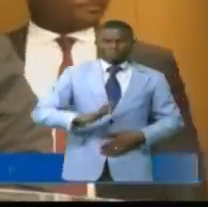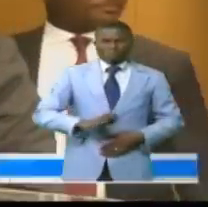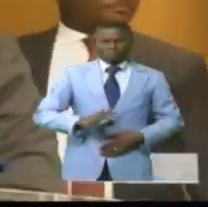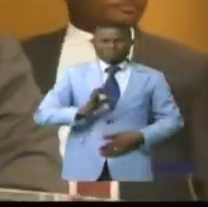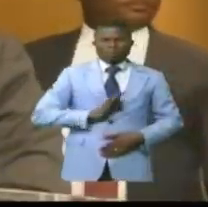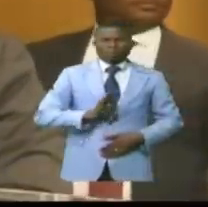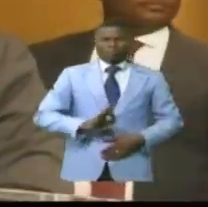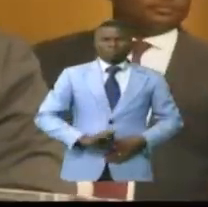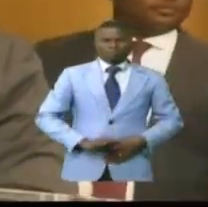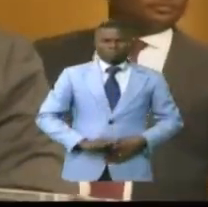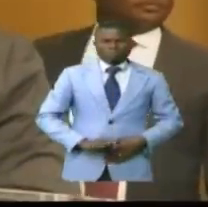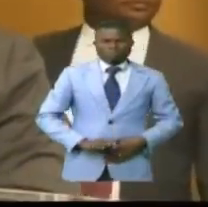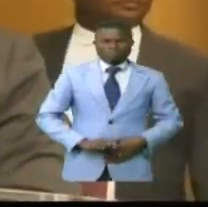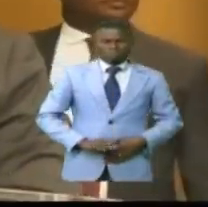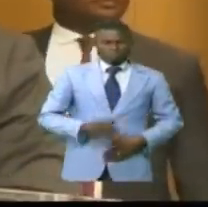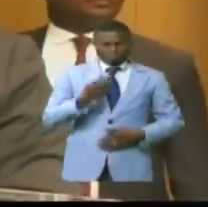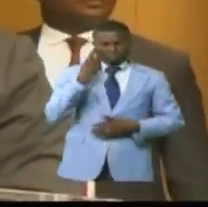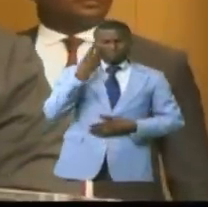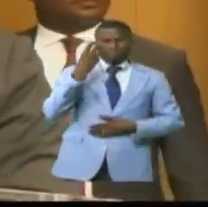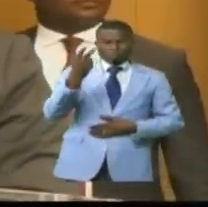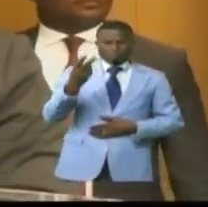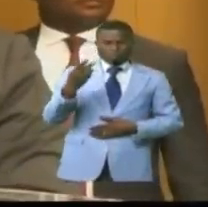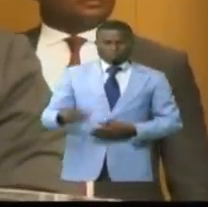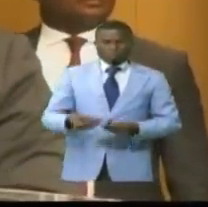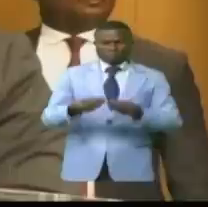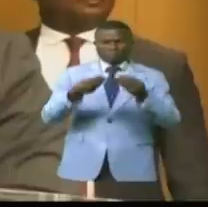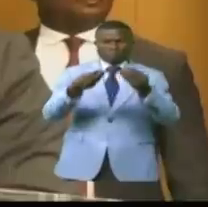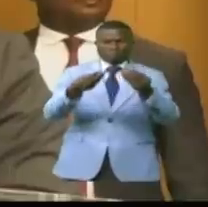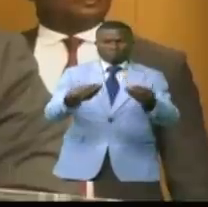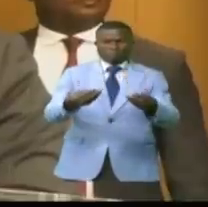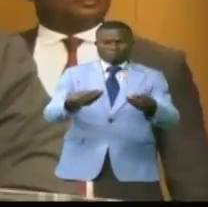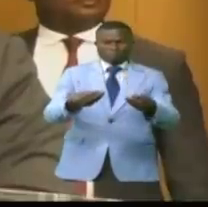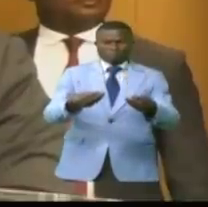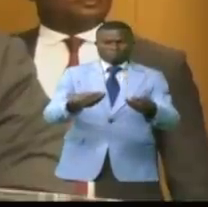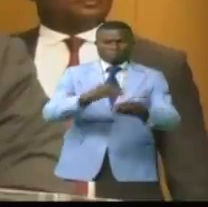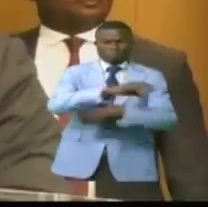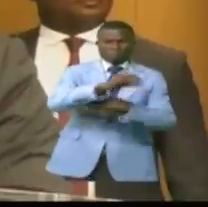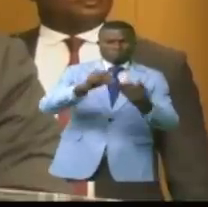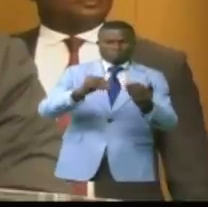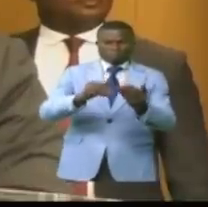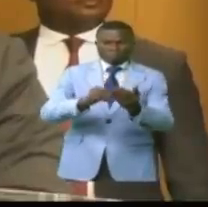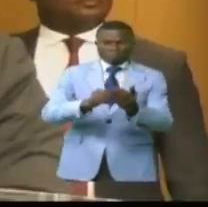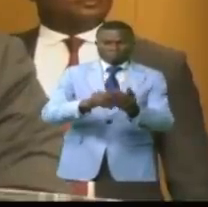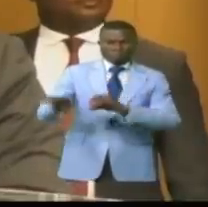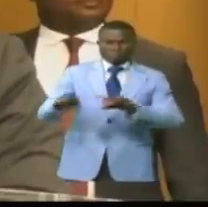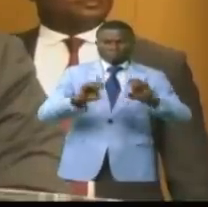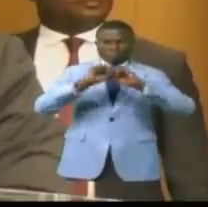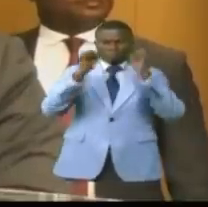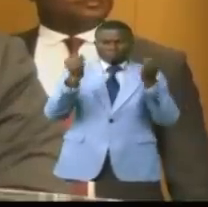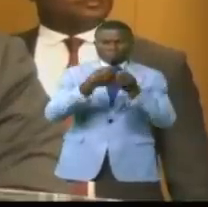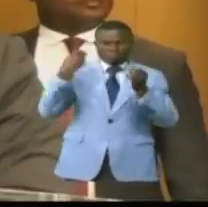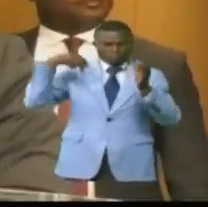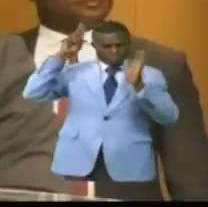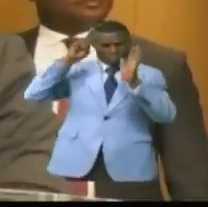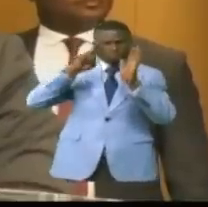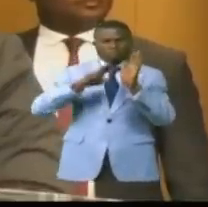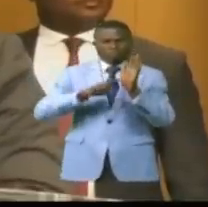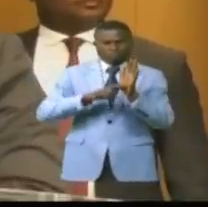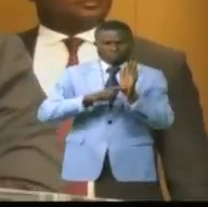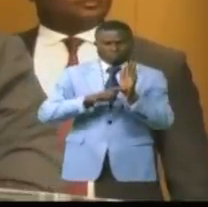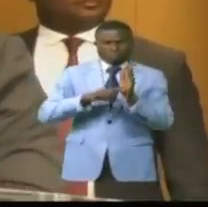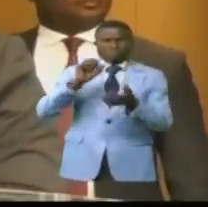Tshilombo, par sa vision, a placé au cœur de l'action sociale du gouvernement